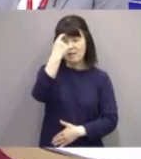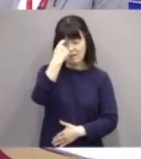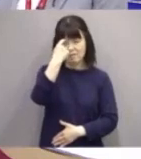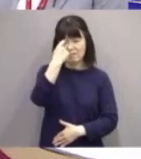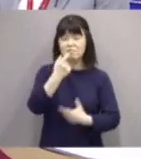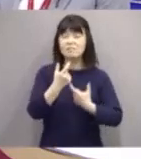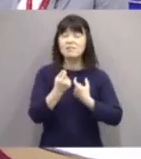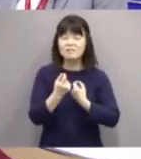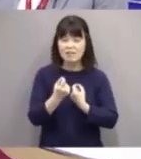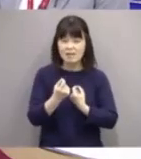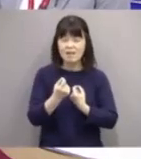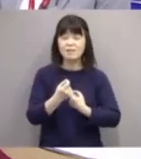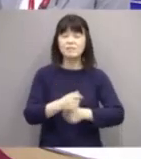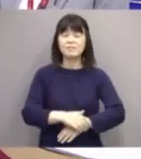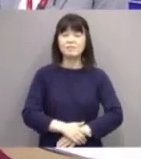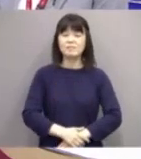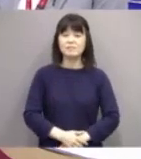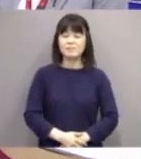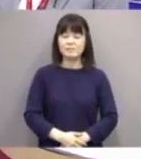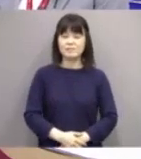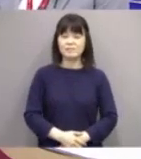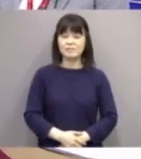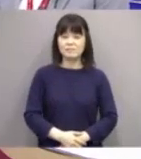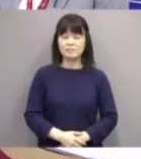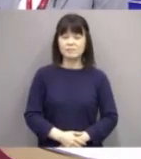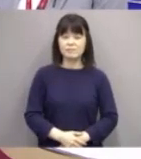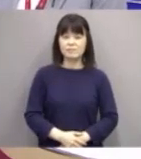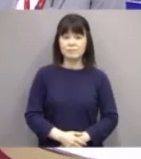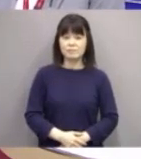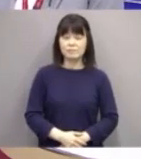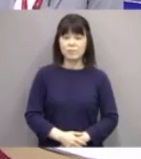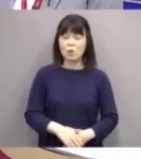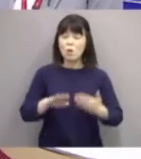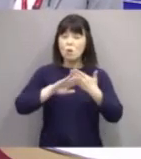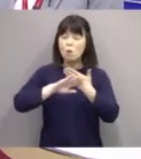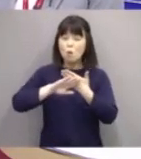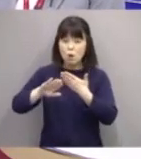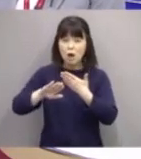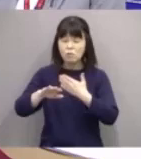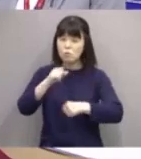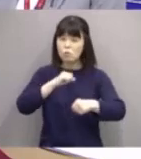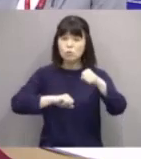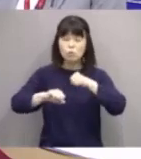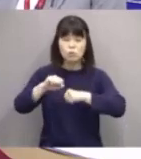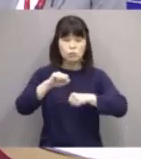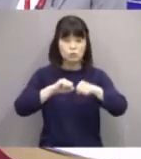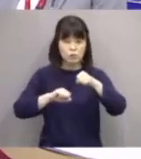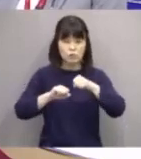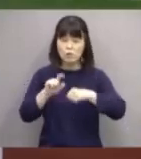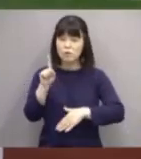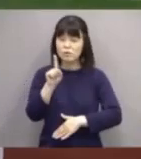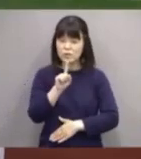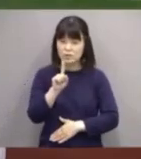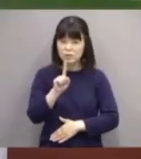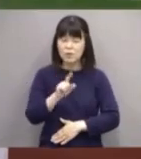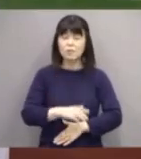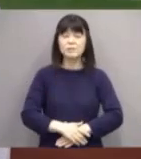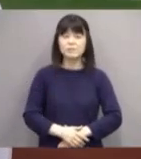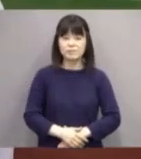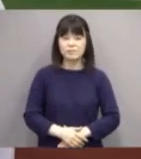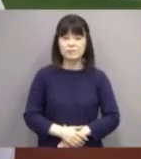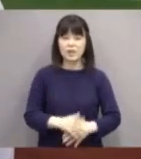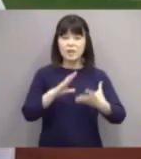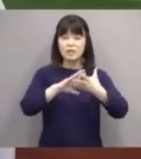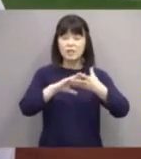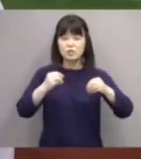も学んでるんですね。さあ、それではその他どのような取り組みがありますか？ 出雲科学